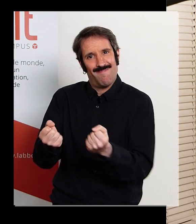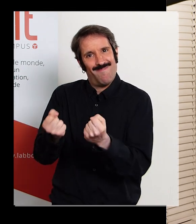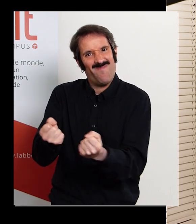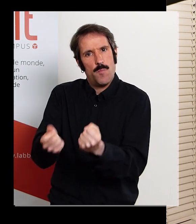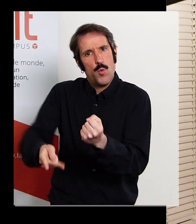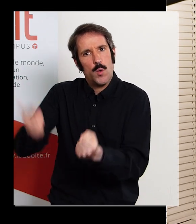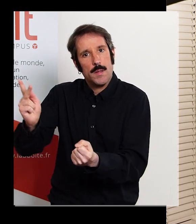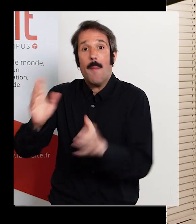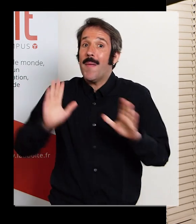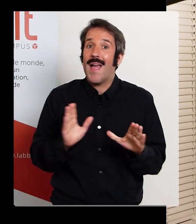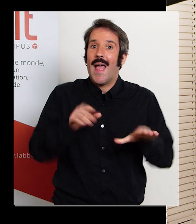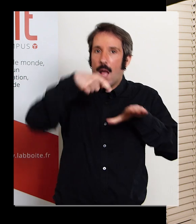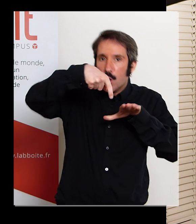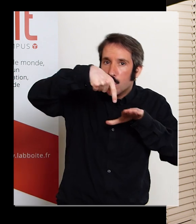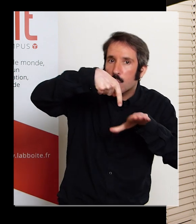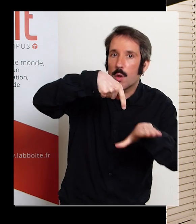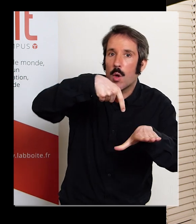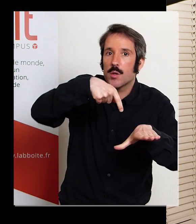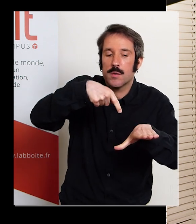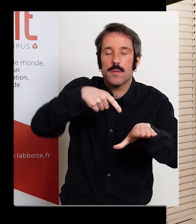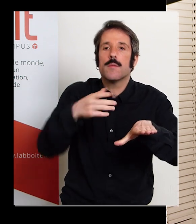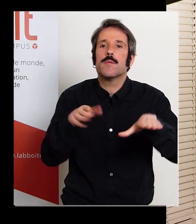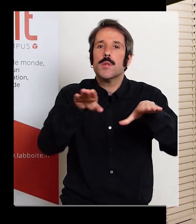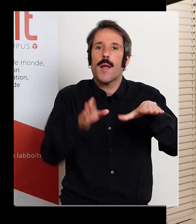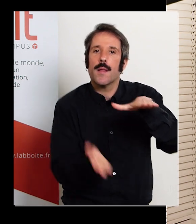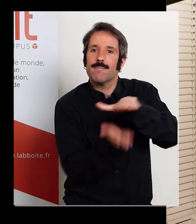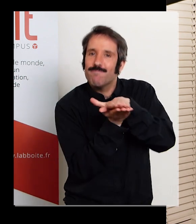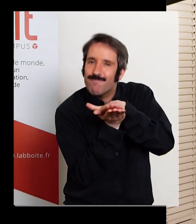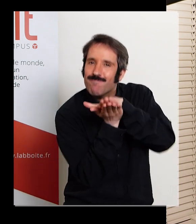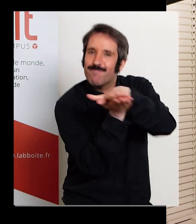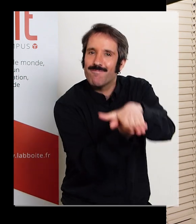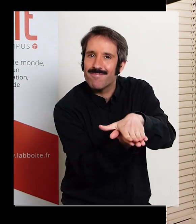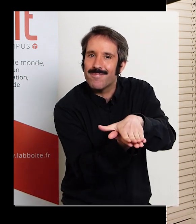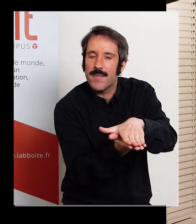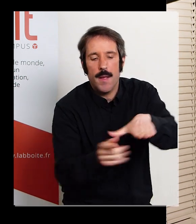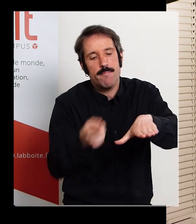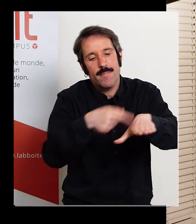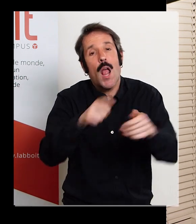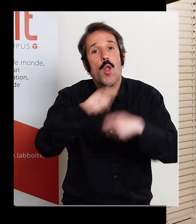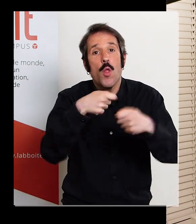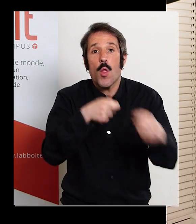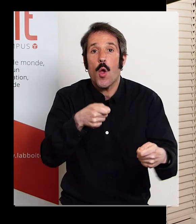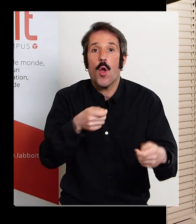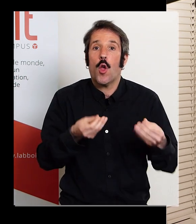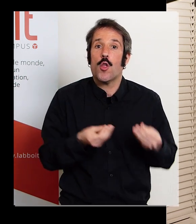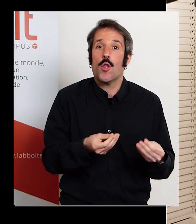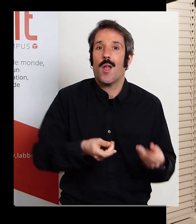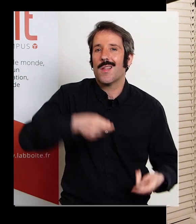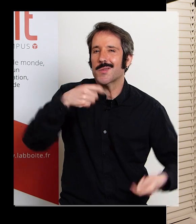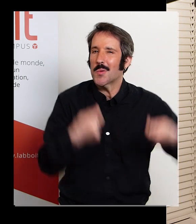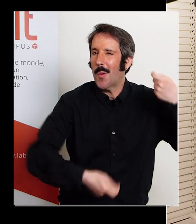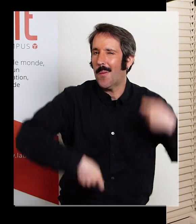qui va le rendre plus rigide. Alors qu'une surjeteuse, lorsque tu assembles deux tissus avec, ça va former un nœud qui va